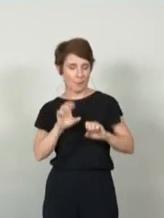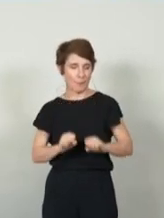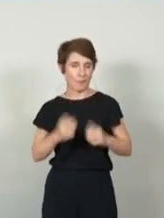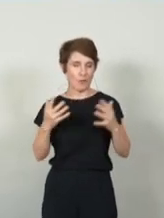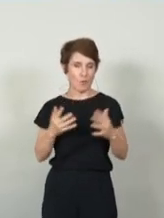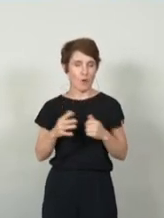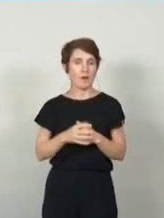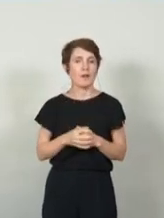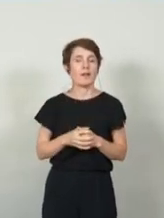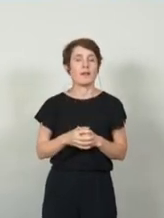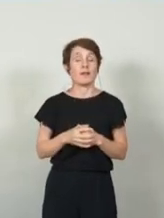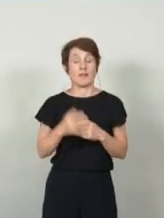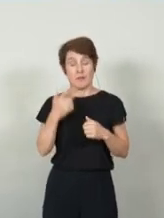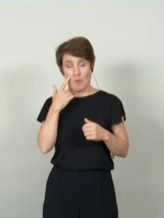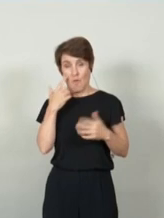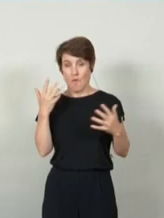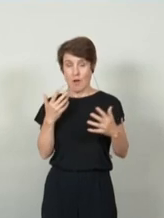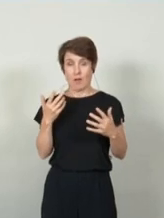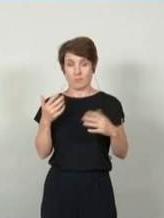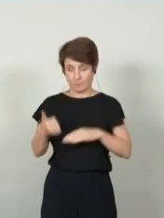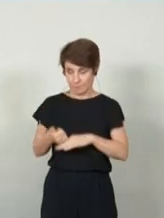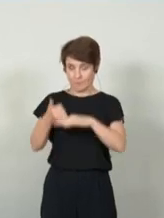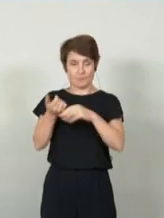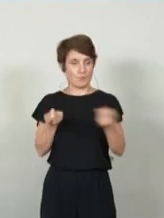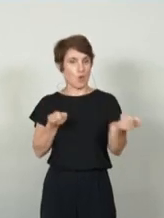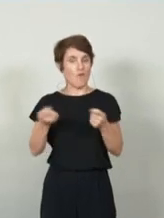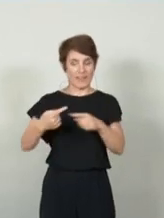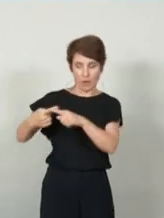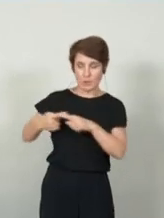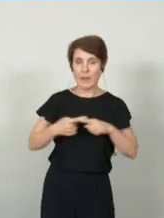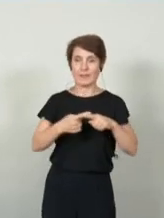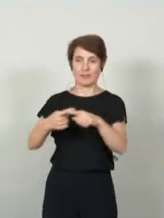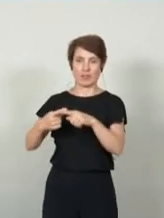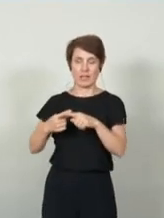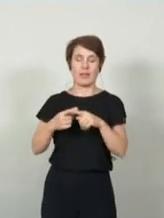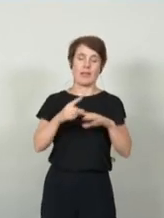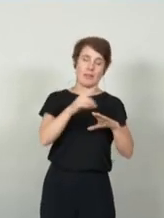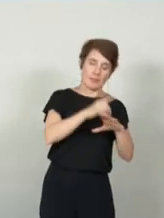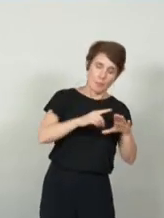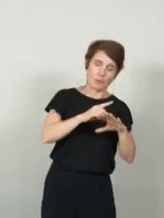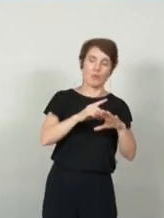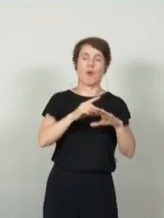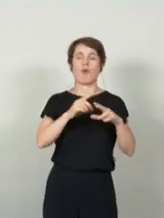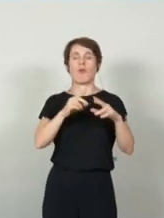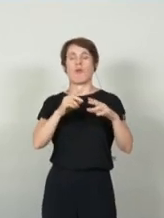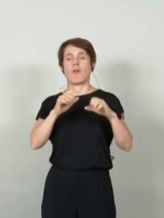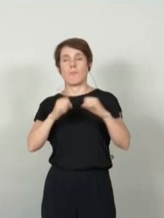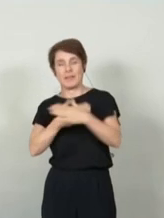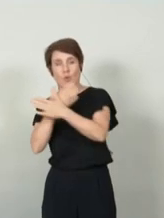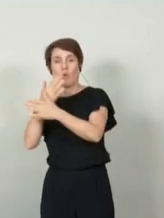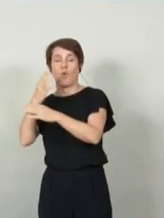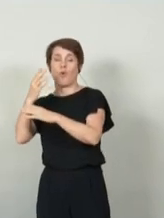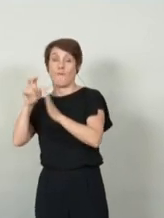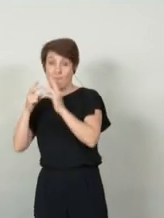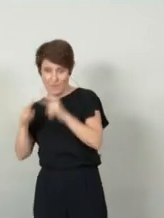l'évaluation permettent de démontrer que la gouvernance partagée des trois collectivités a permis de mobiliser l'ensemble des